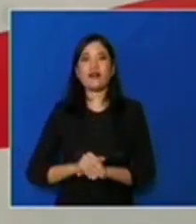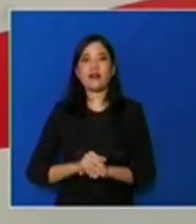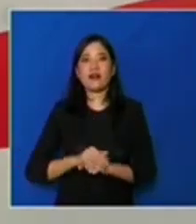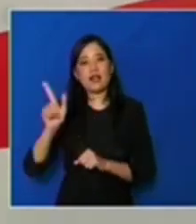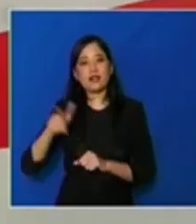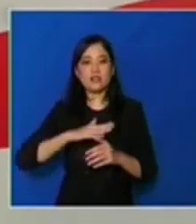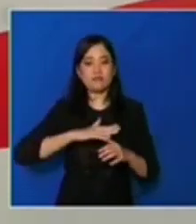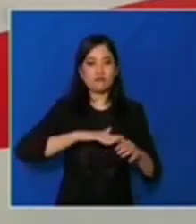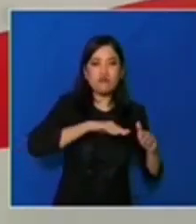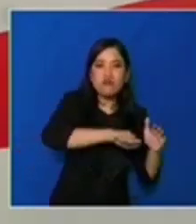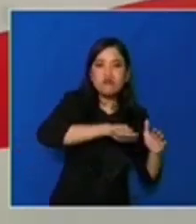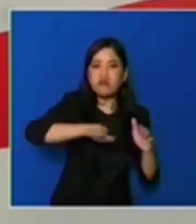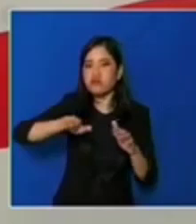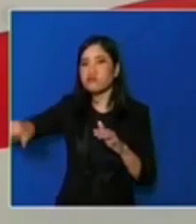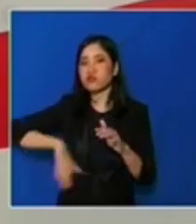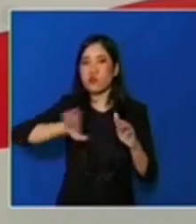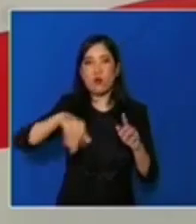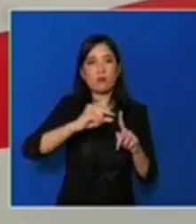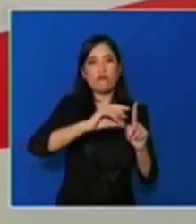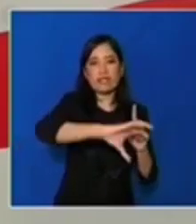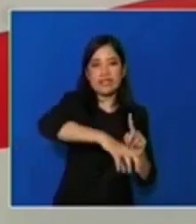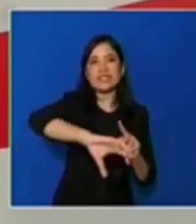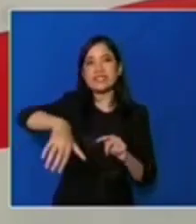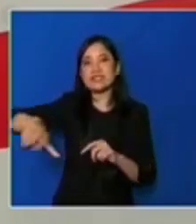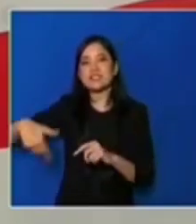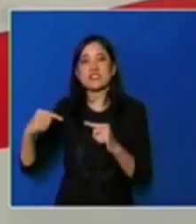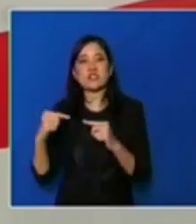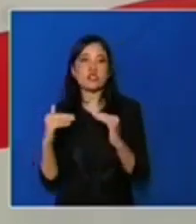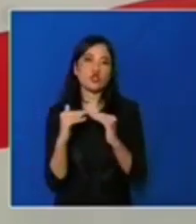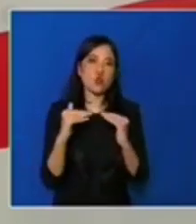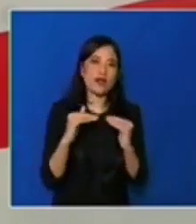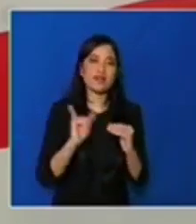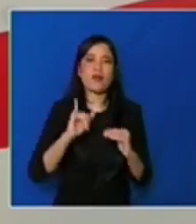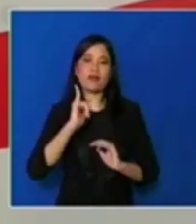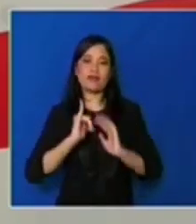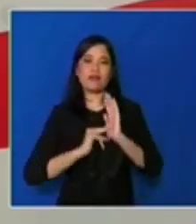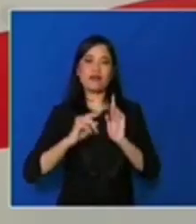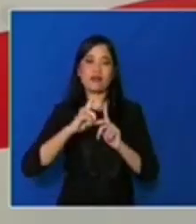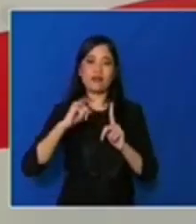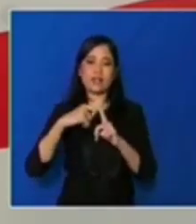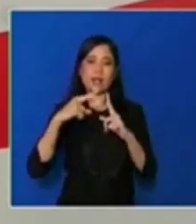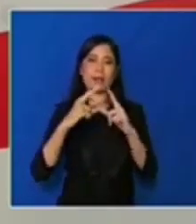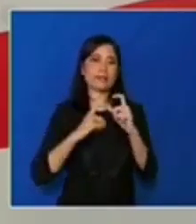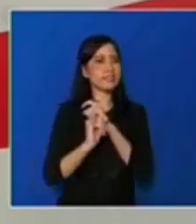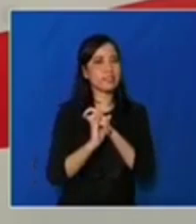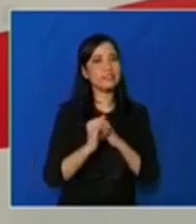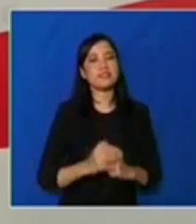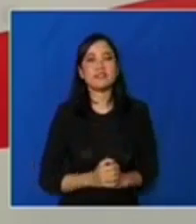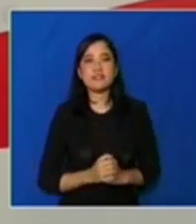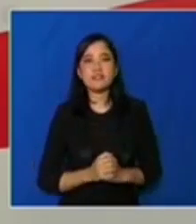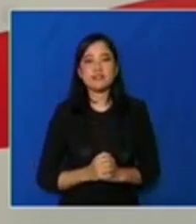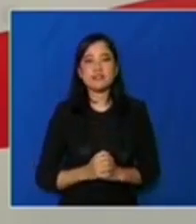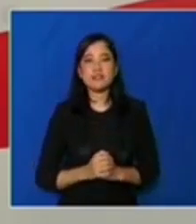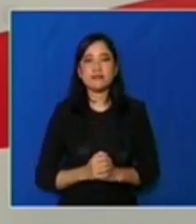kita distribusikan ke seluruh provinsi sesuai dengan indikasi kasus yang banyak didapatkan Saya kira ini beberapa hal yang